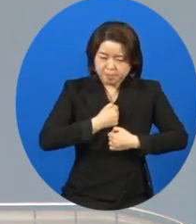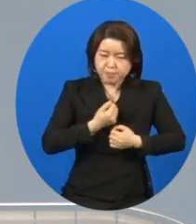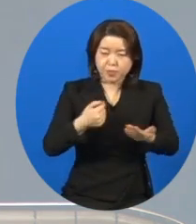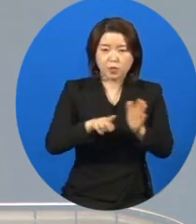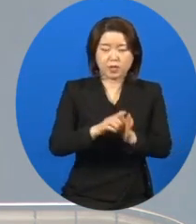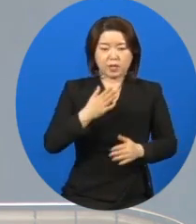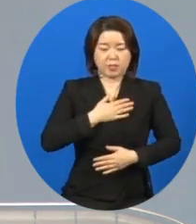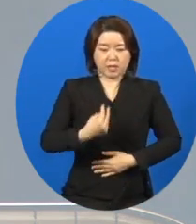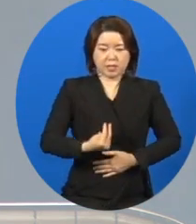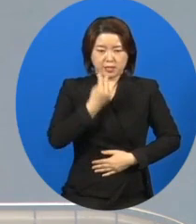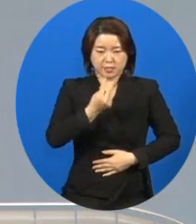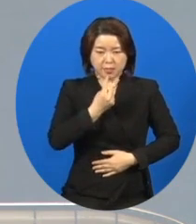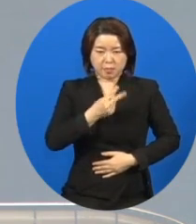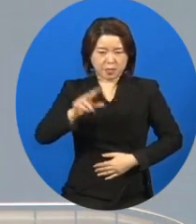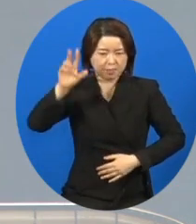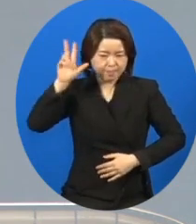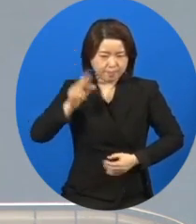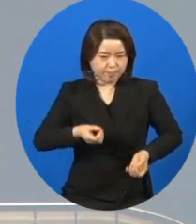생명도 내놓아야 될 때